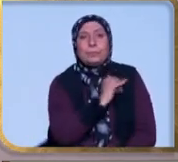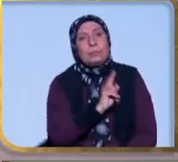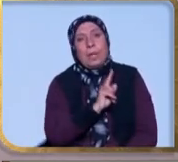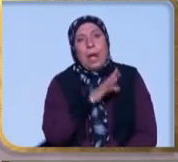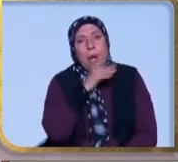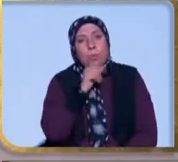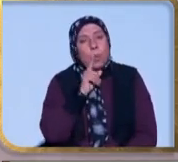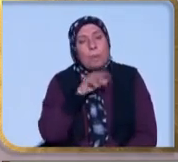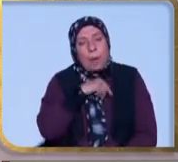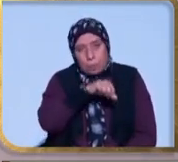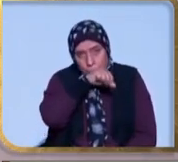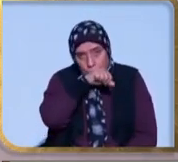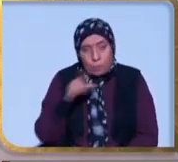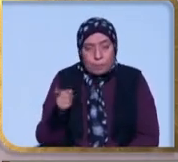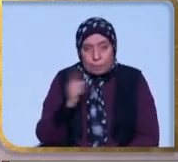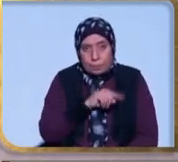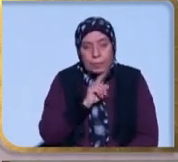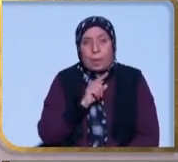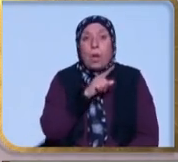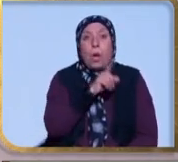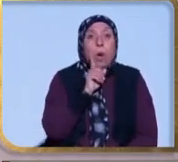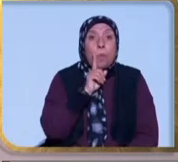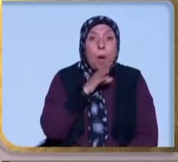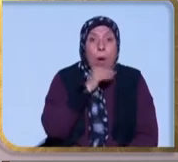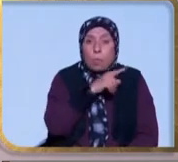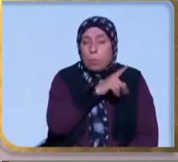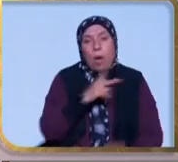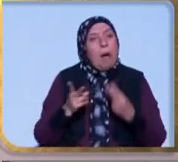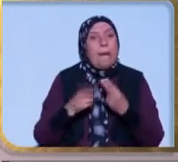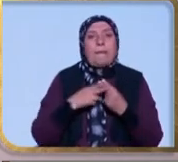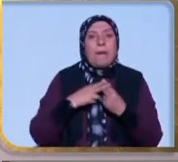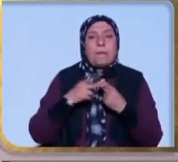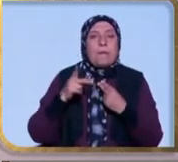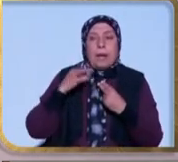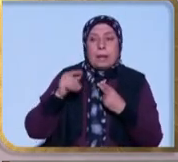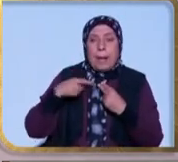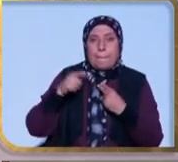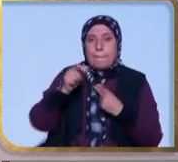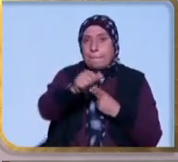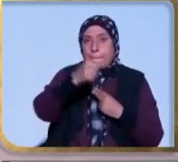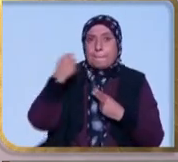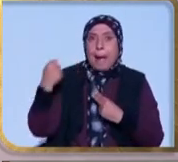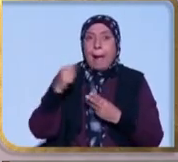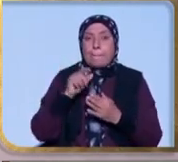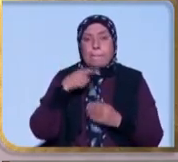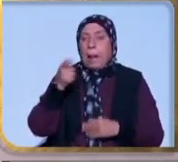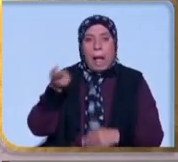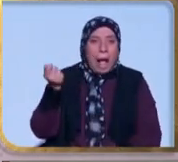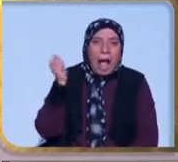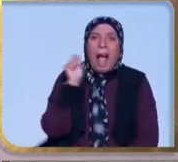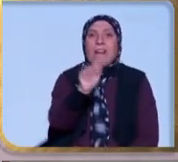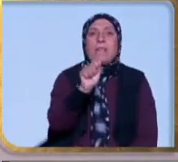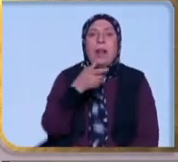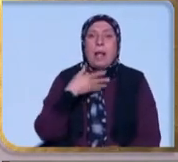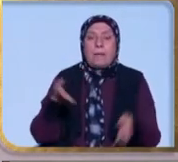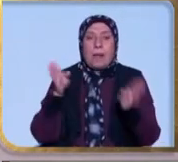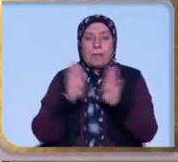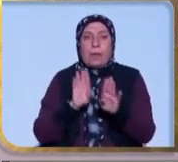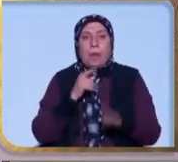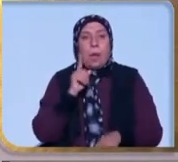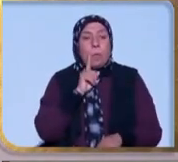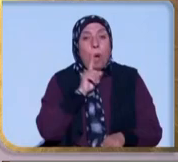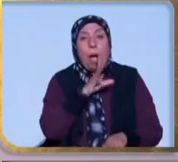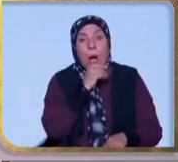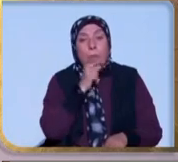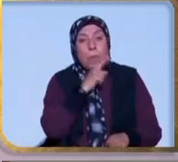فانا لا يعني نحاول حاضر. طيب هرد عليك، انت بتقولي ادخله ولا ما تدخلوش، بس انا انت لو بيزعقولي.